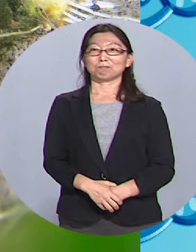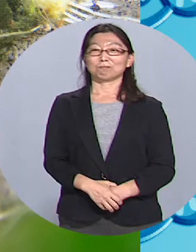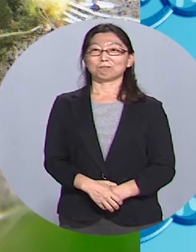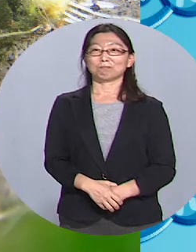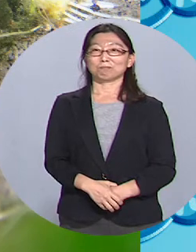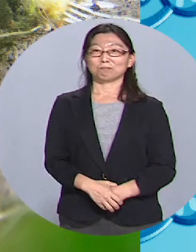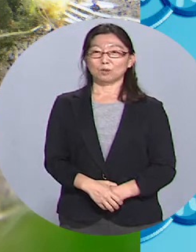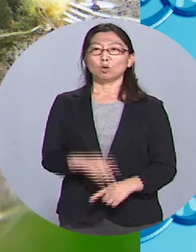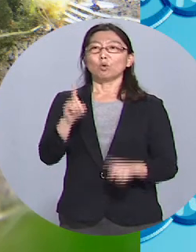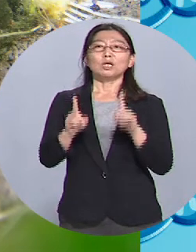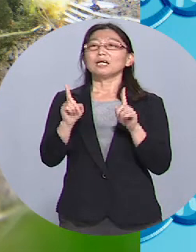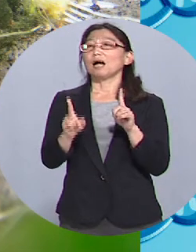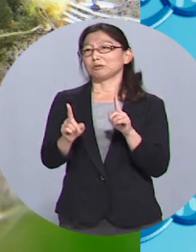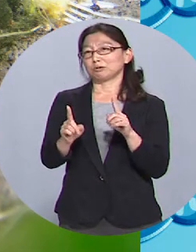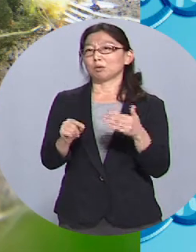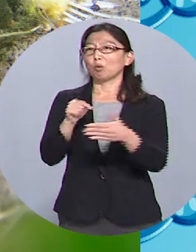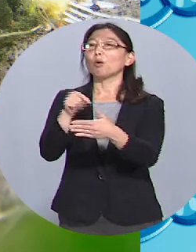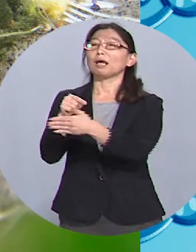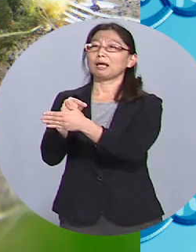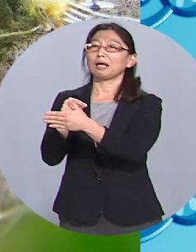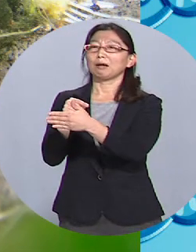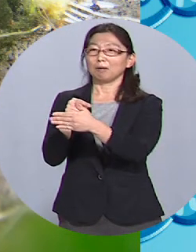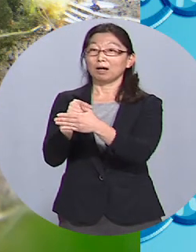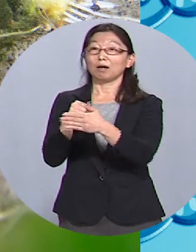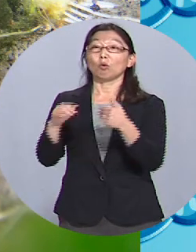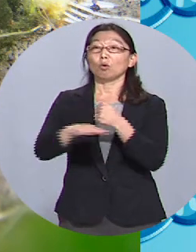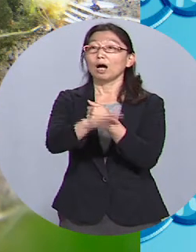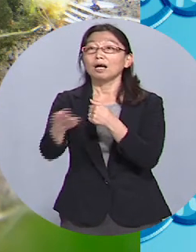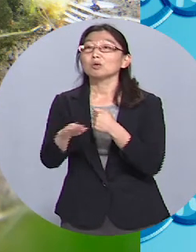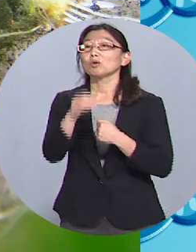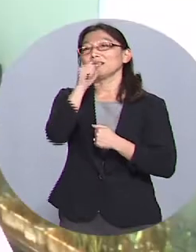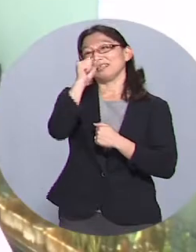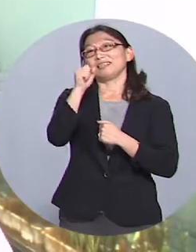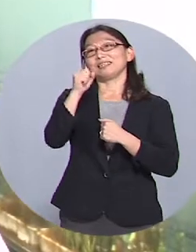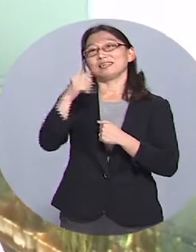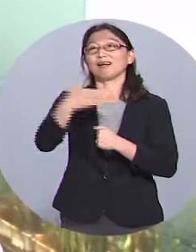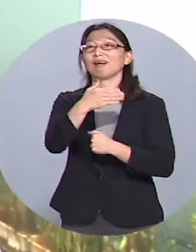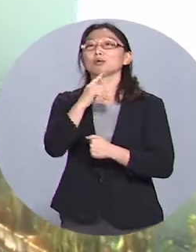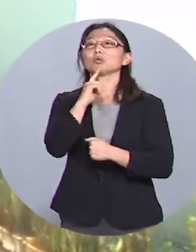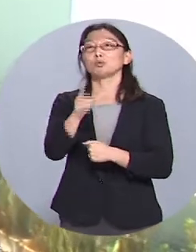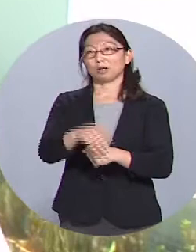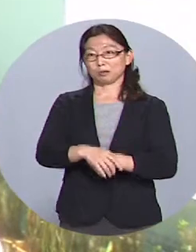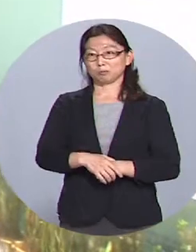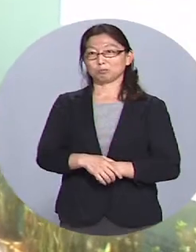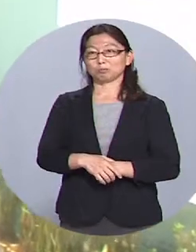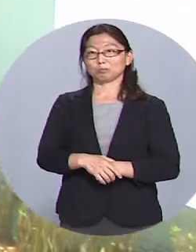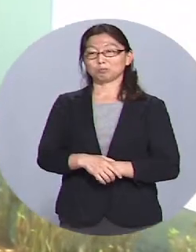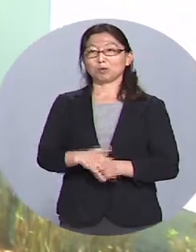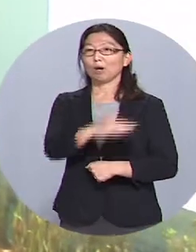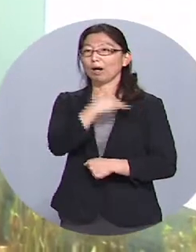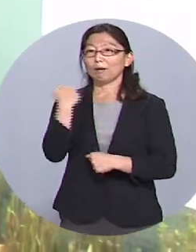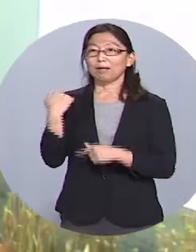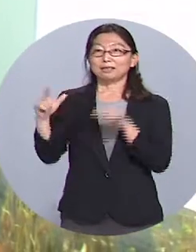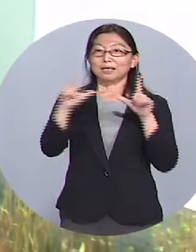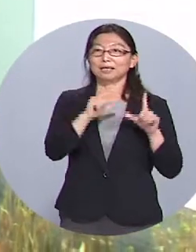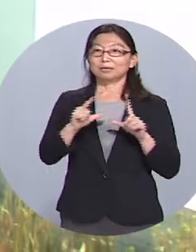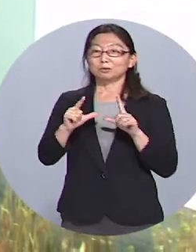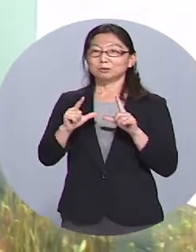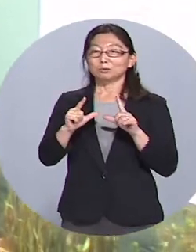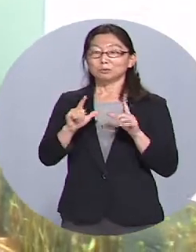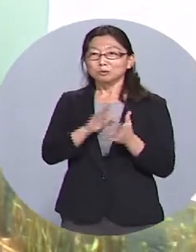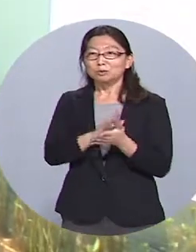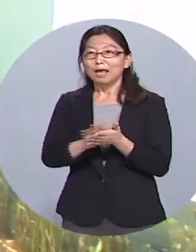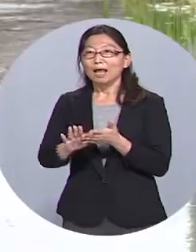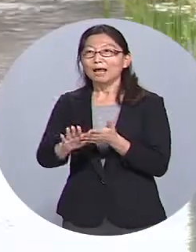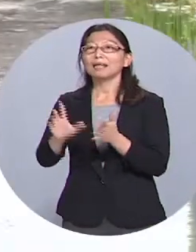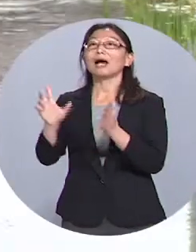とにかく武蔵富美男はあの環境にいい魚なんですよね。私たちが生活にもそれが来るは戻ってくるわけですよ。一